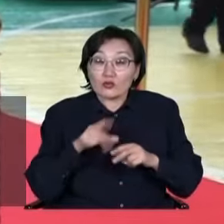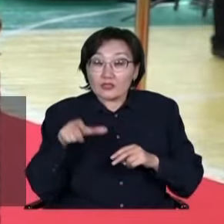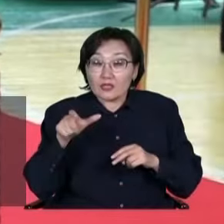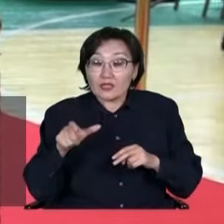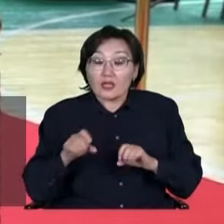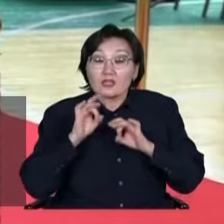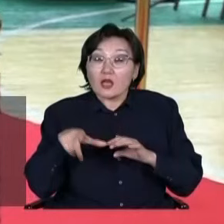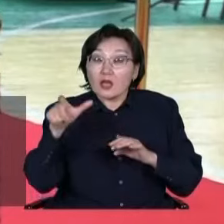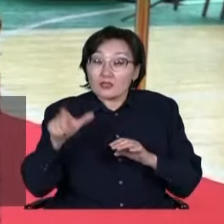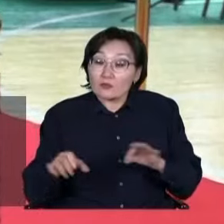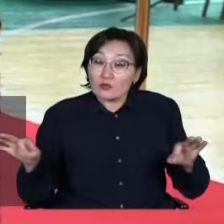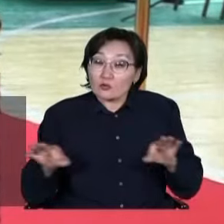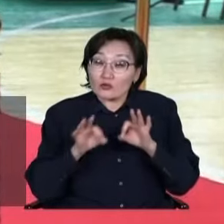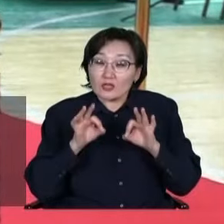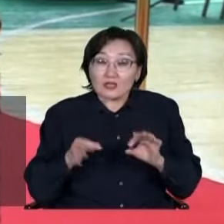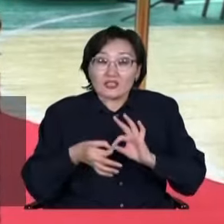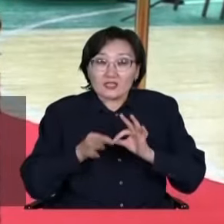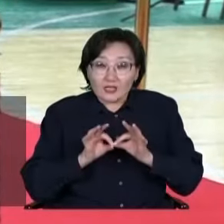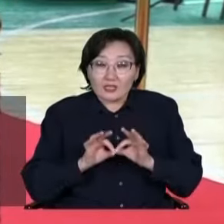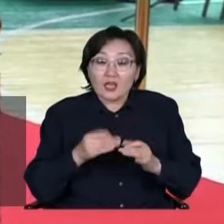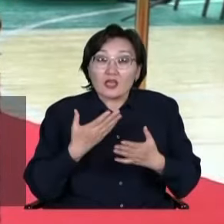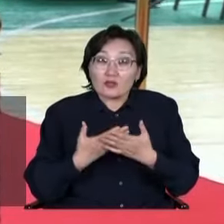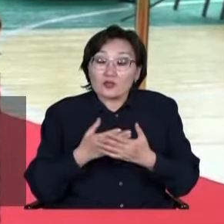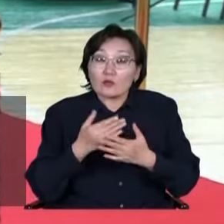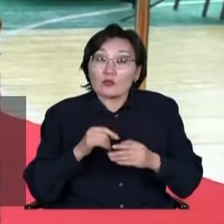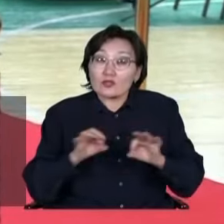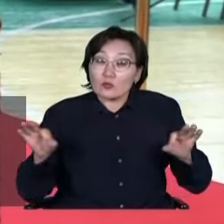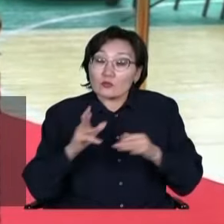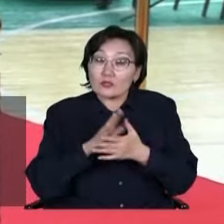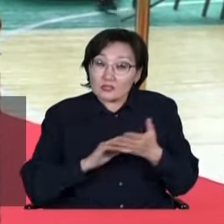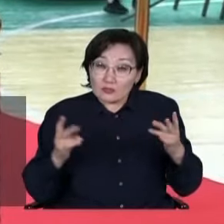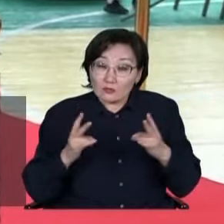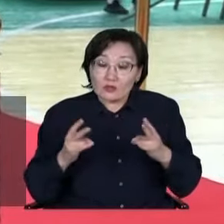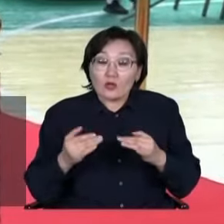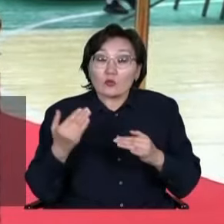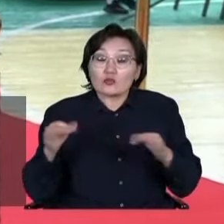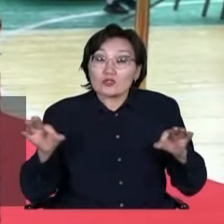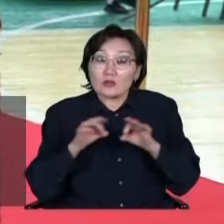жастар сол әндерді тыңдап, Ескендір ағаның өздеріне